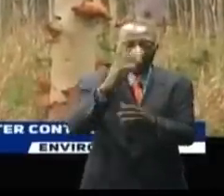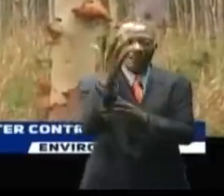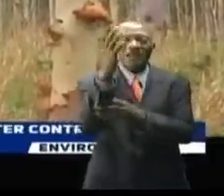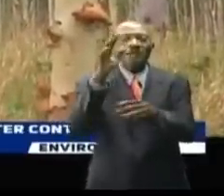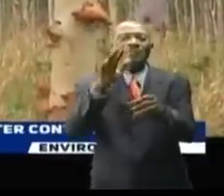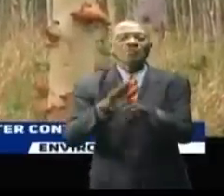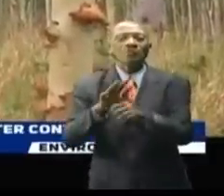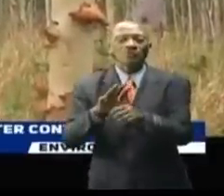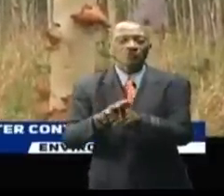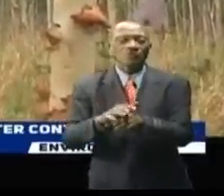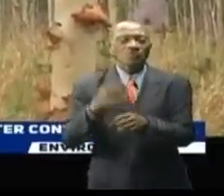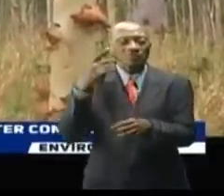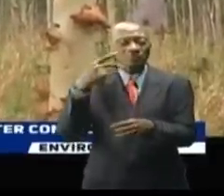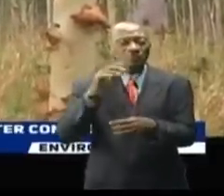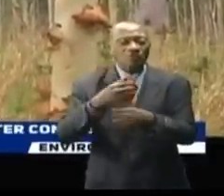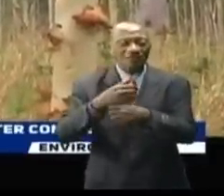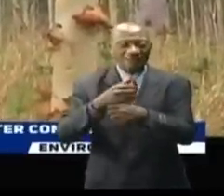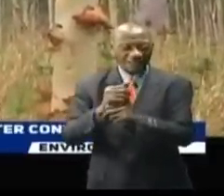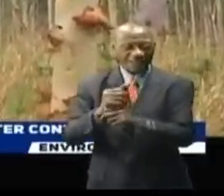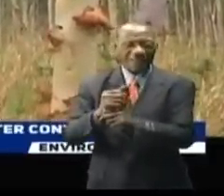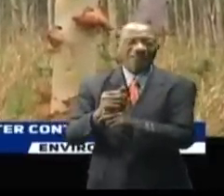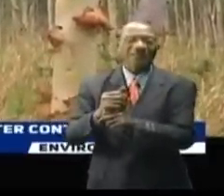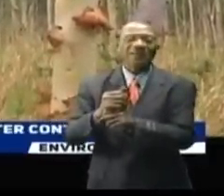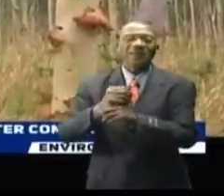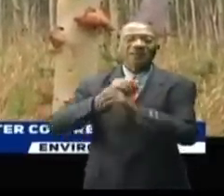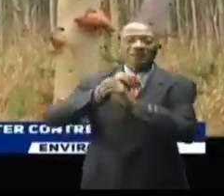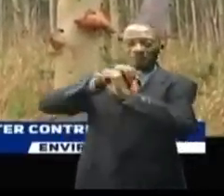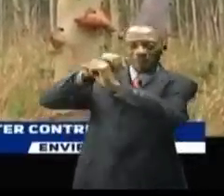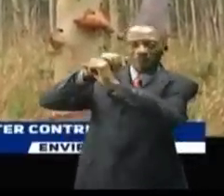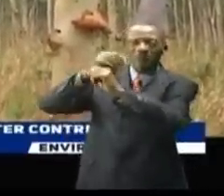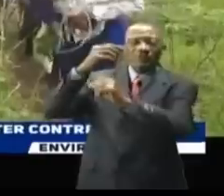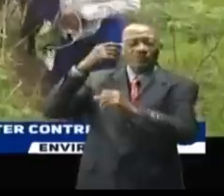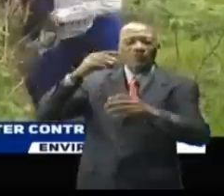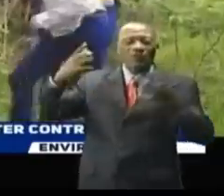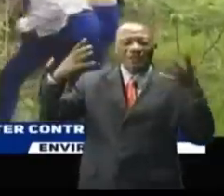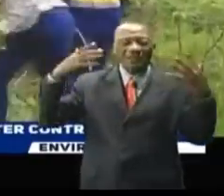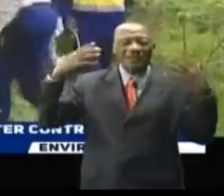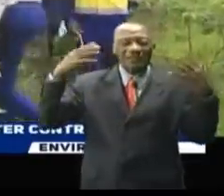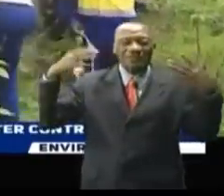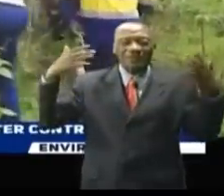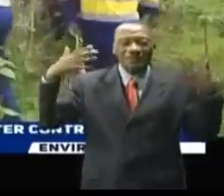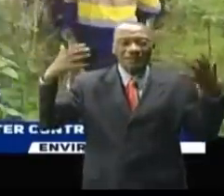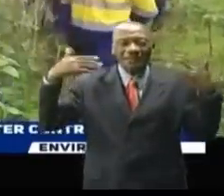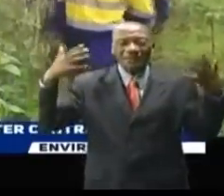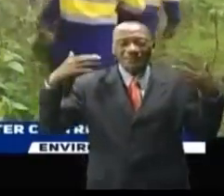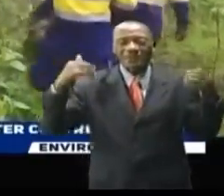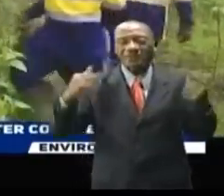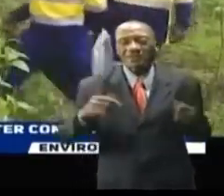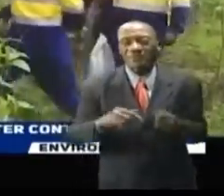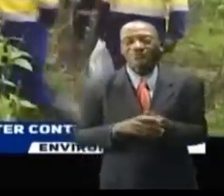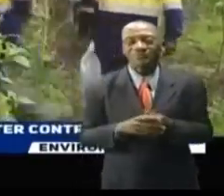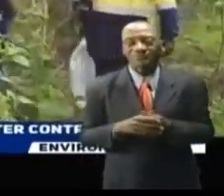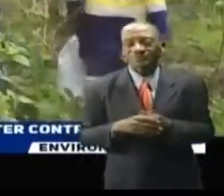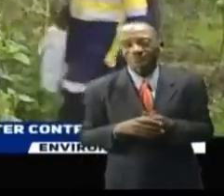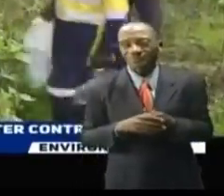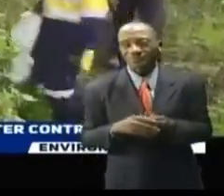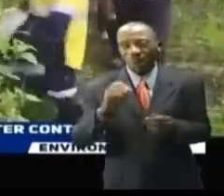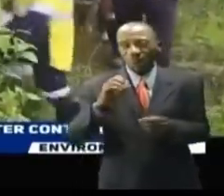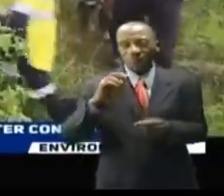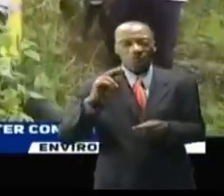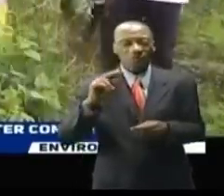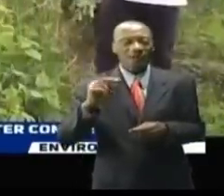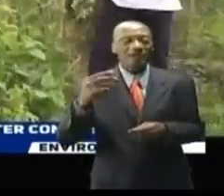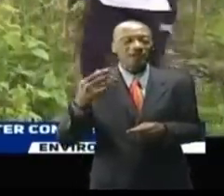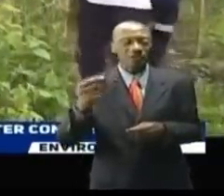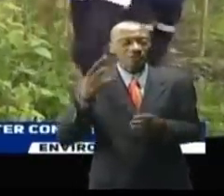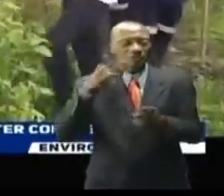puits de carbone dans la lutte contre le changement climatique. L'ONGD Solidarité et Développement en RDC